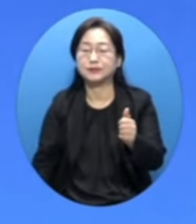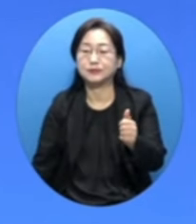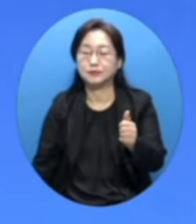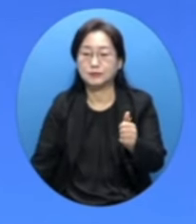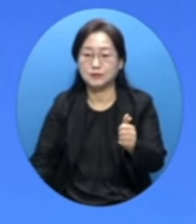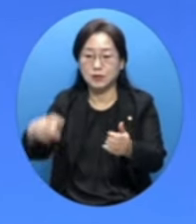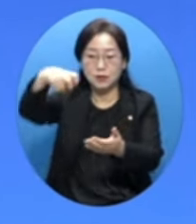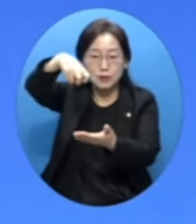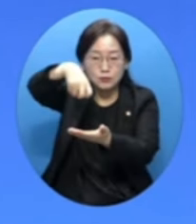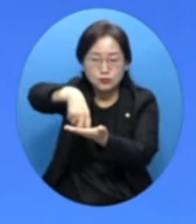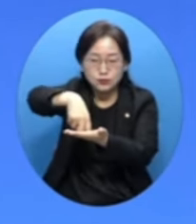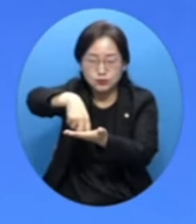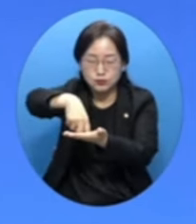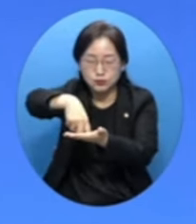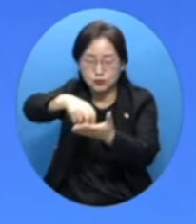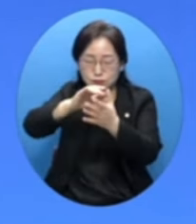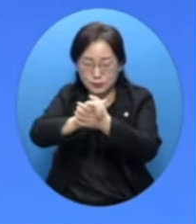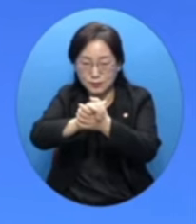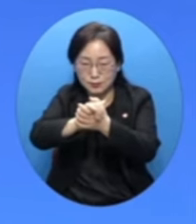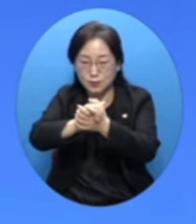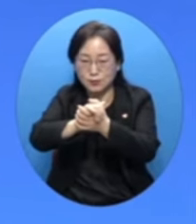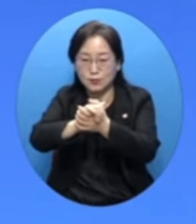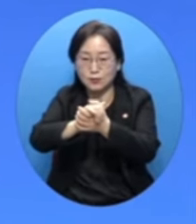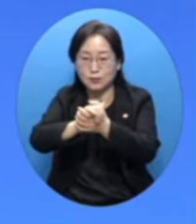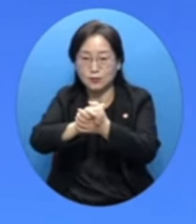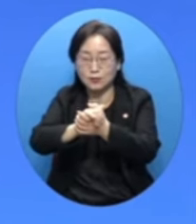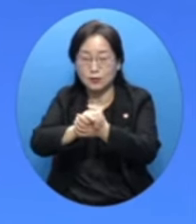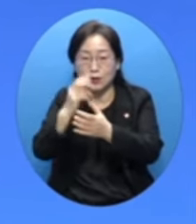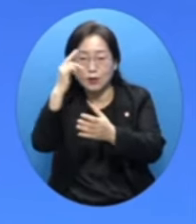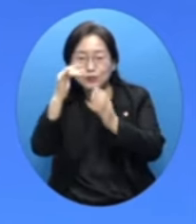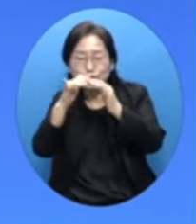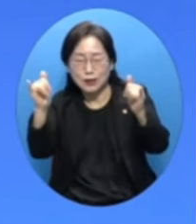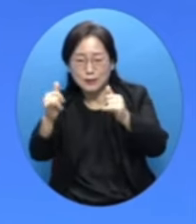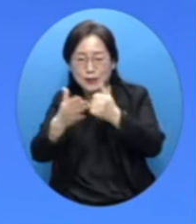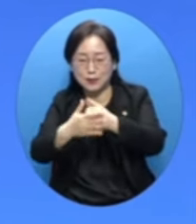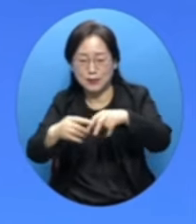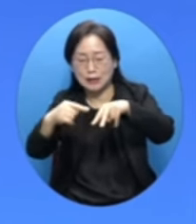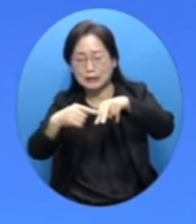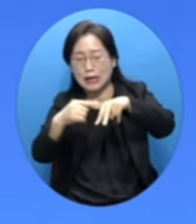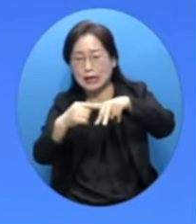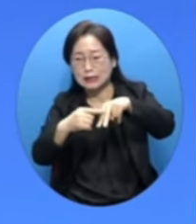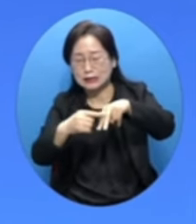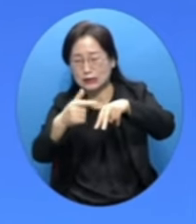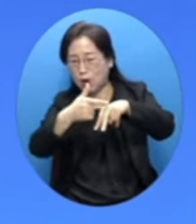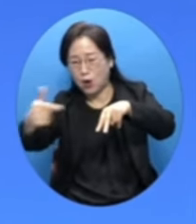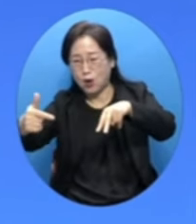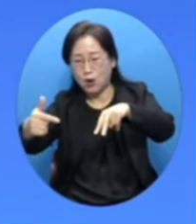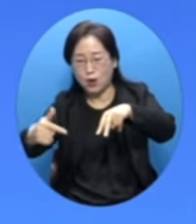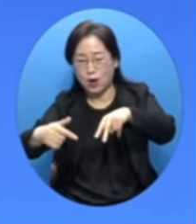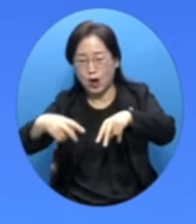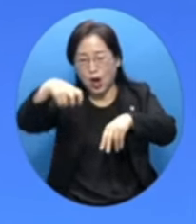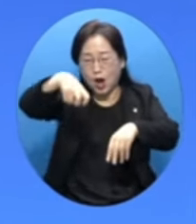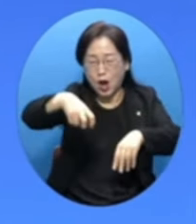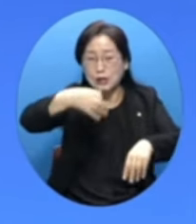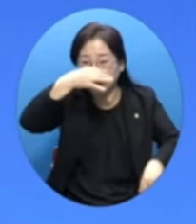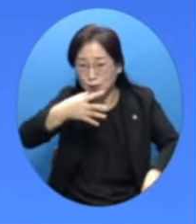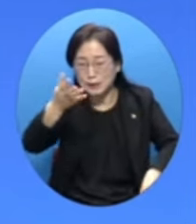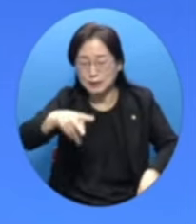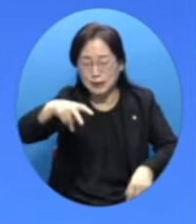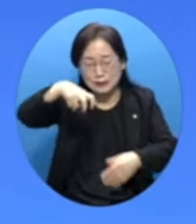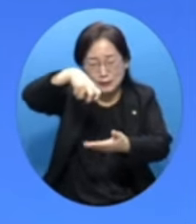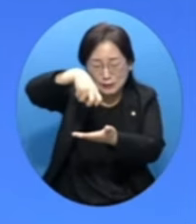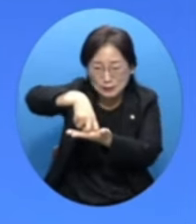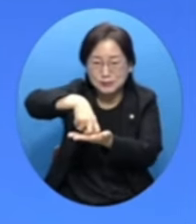무릎을 꿇고 기도하십니다 미국 사람이 다리가 길어서 무릎을 잘 못 꿇는데 꾸부정하게 무릎을